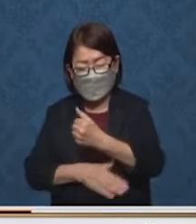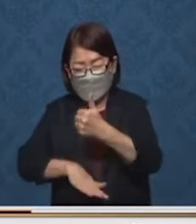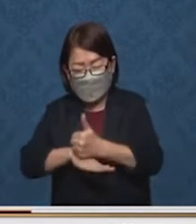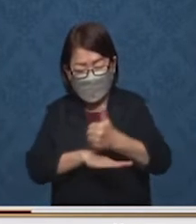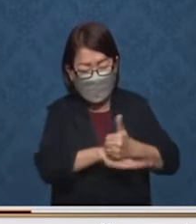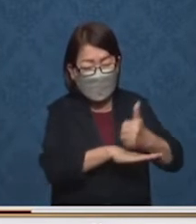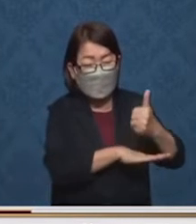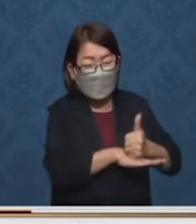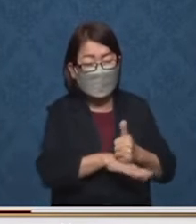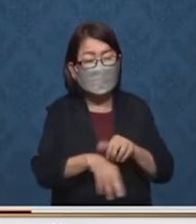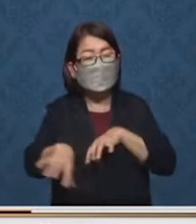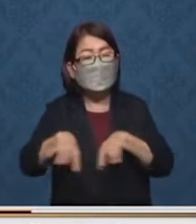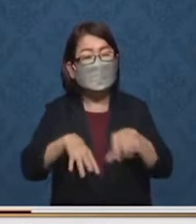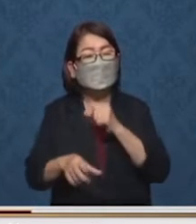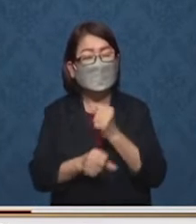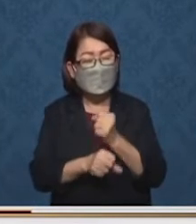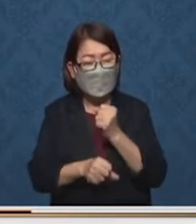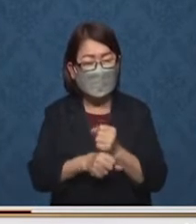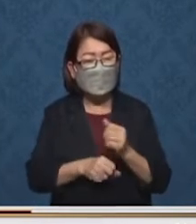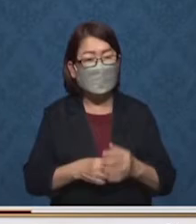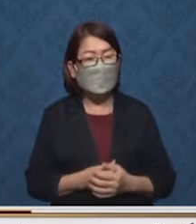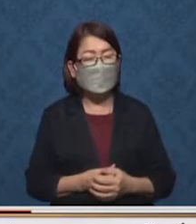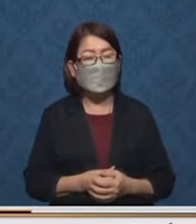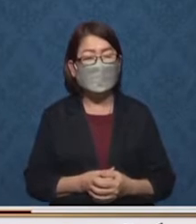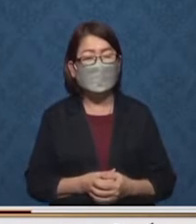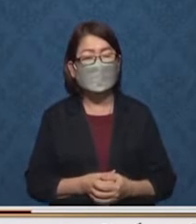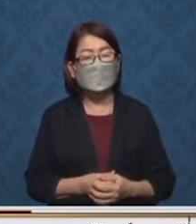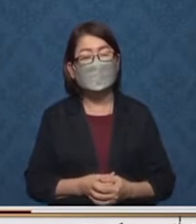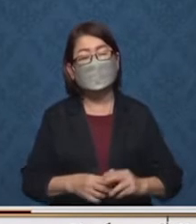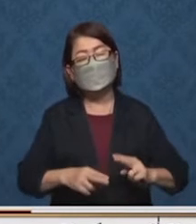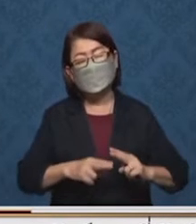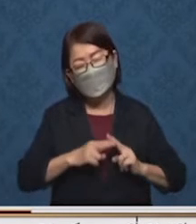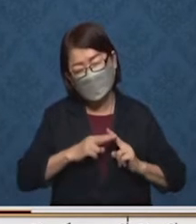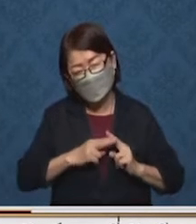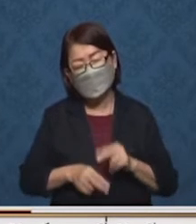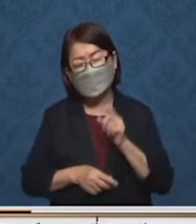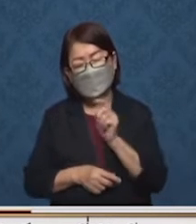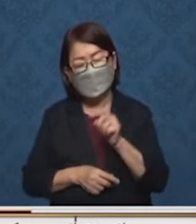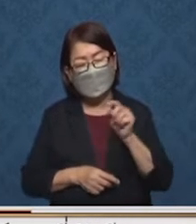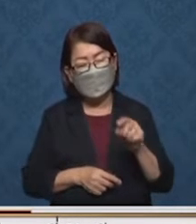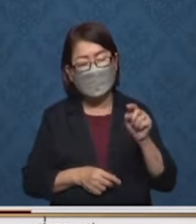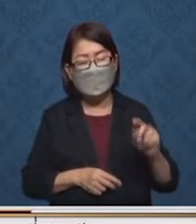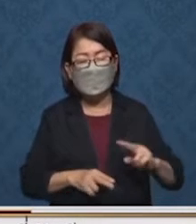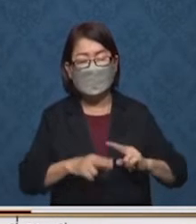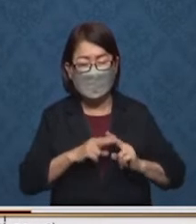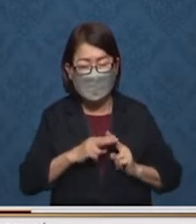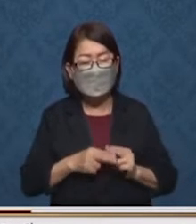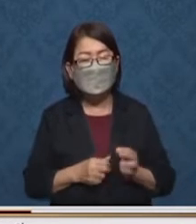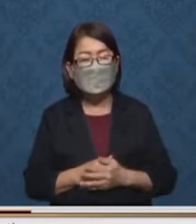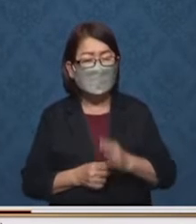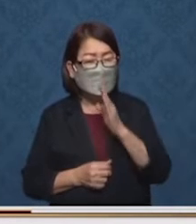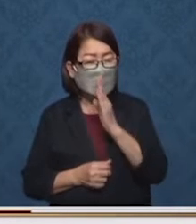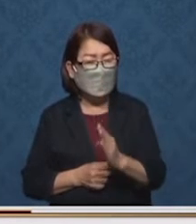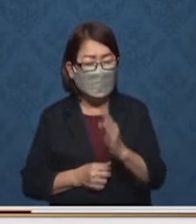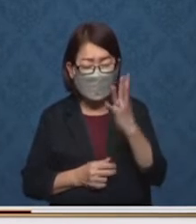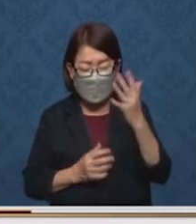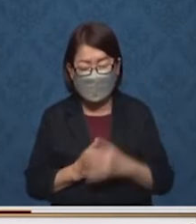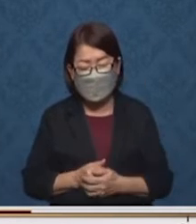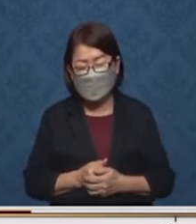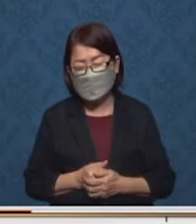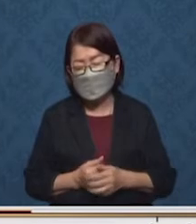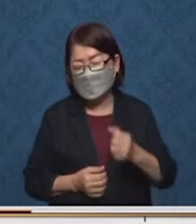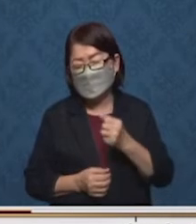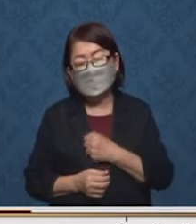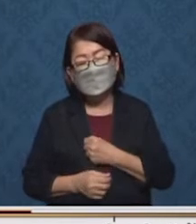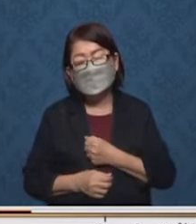บริหารราชการแผ่นดินติดตามอำเภอใจขาดความซื่อสัตย์ไม่เสียสละไม่เห็น